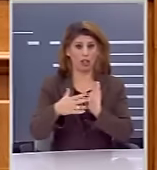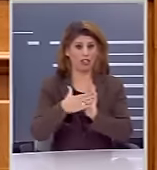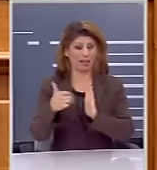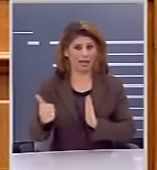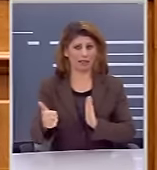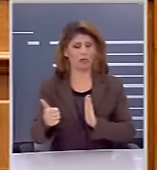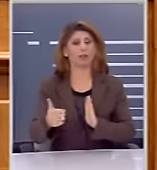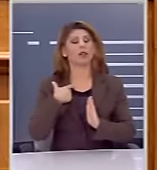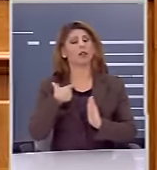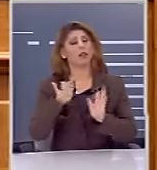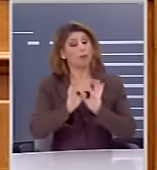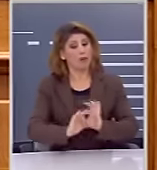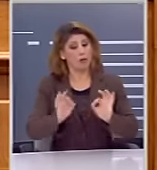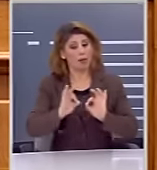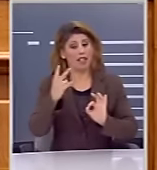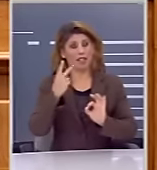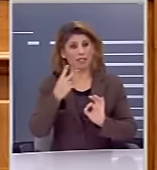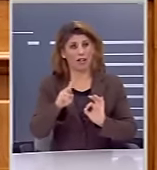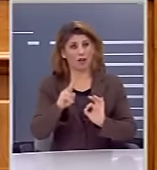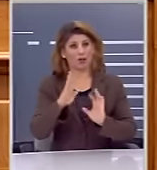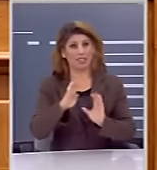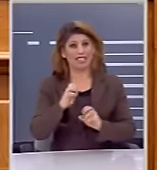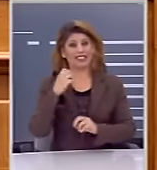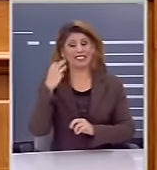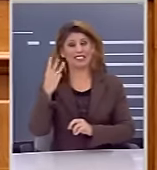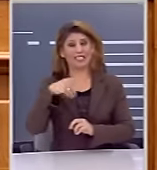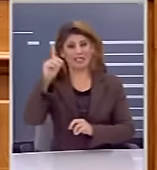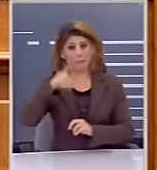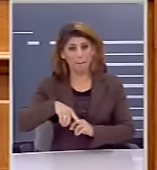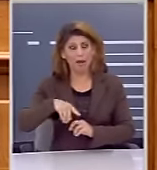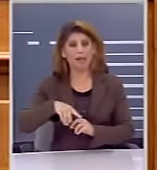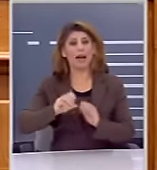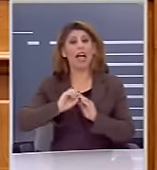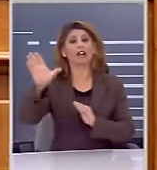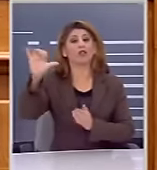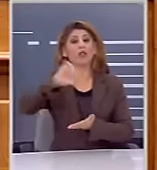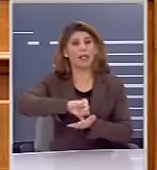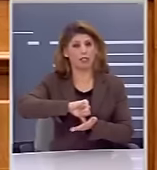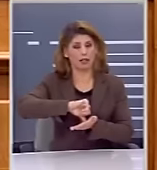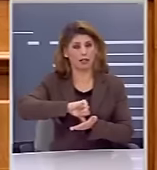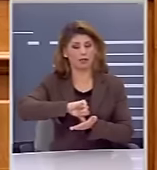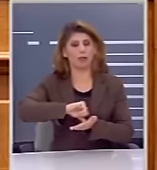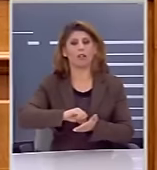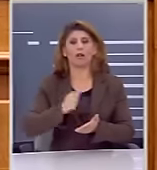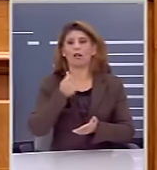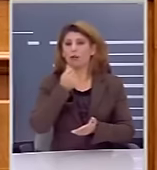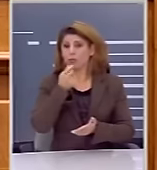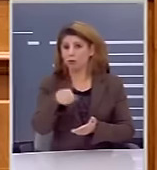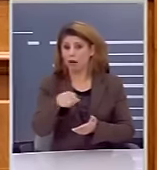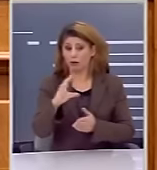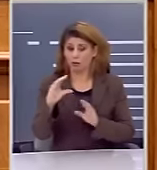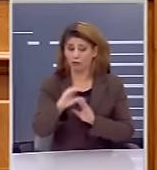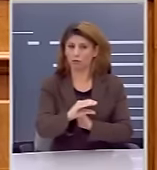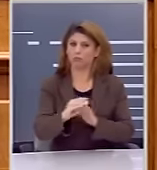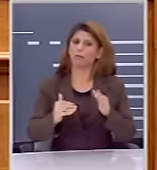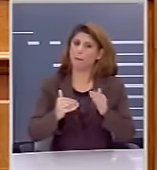από το Προεδρικό Διάταγμα 293 ημερών εκτός έδρας, το επίδομα παραμεθωρίου. Η υπόψη δαπάνη δε αντιμετωπίστηκε εντός των